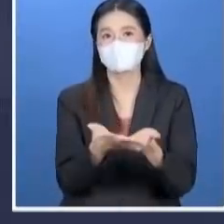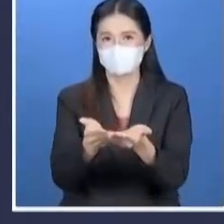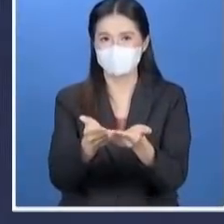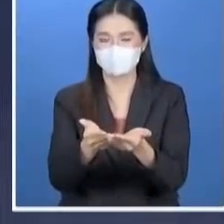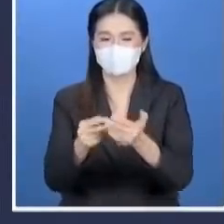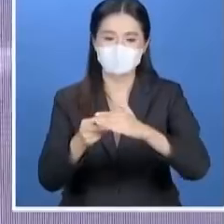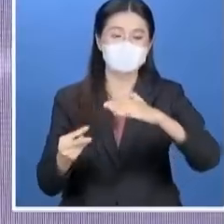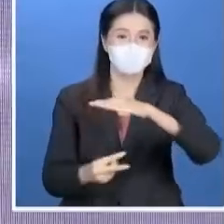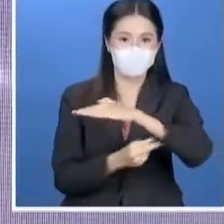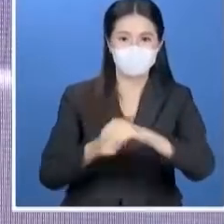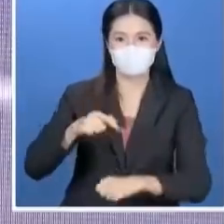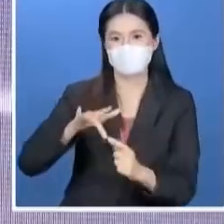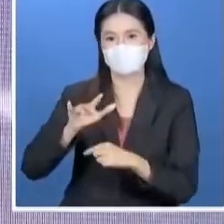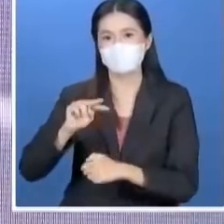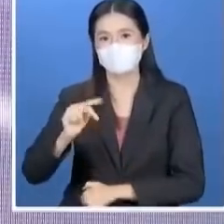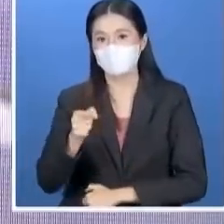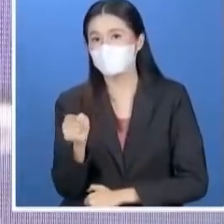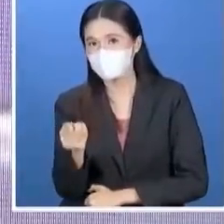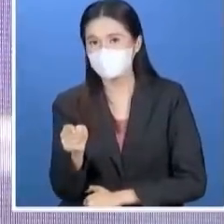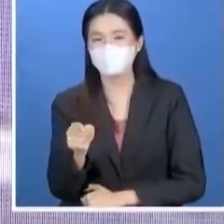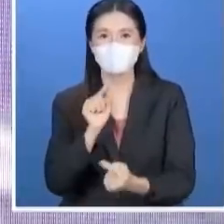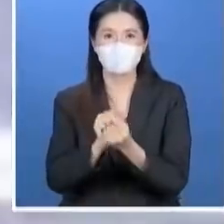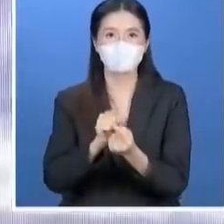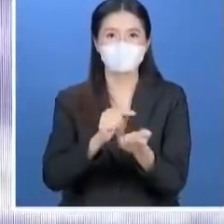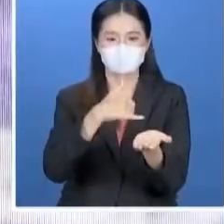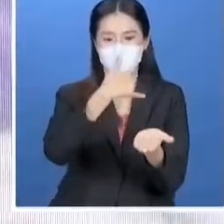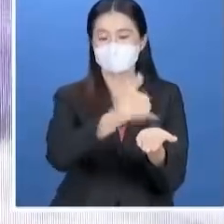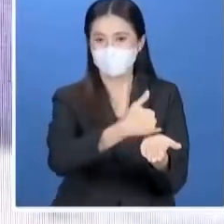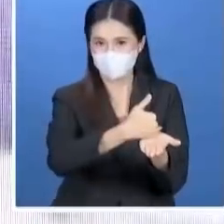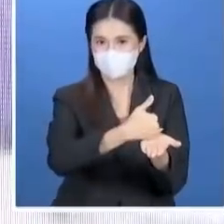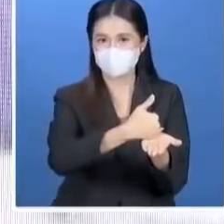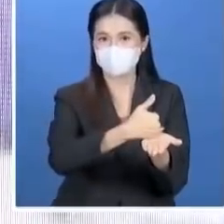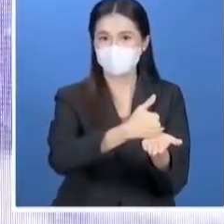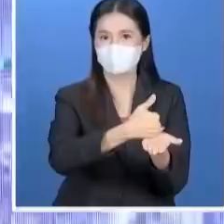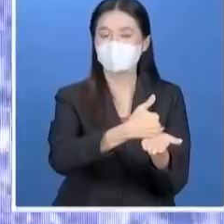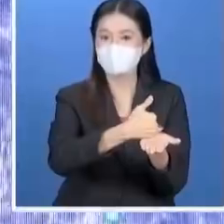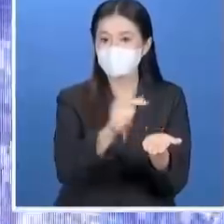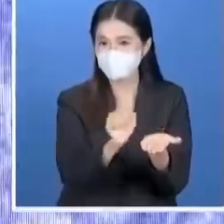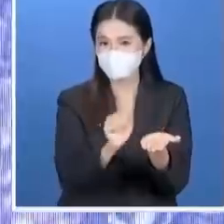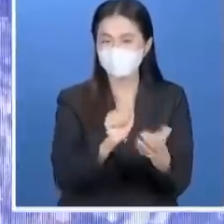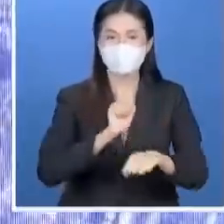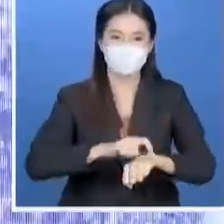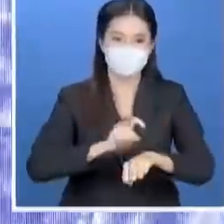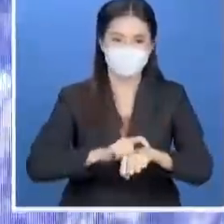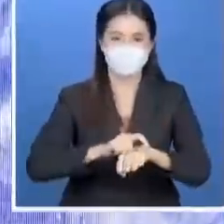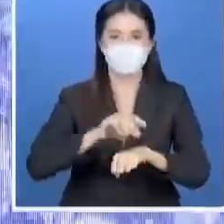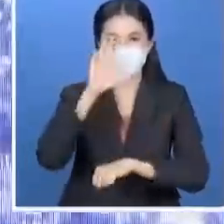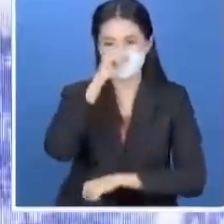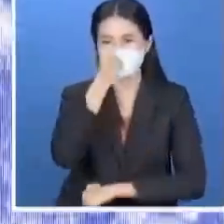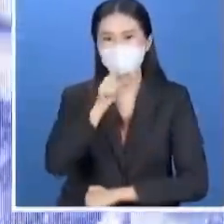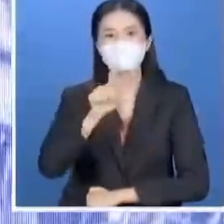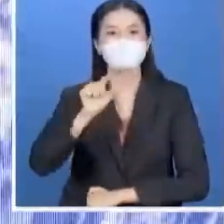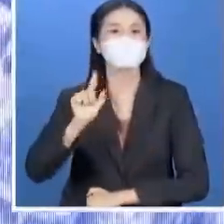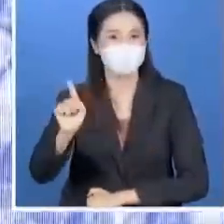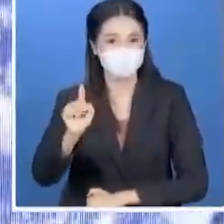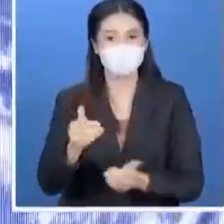สะพานซังฮีโดยภาพนี้จะปรากฏภาพของแซนดี้ยังนั่งอยู่บริเวณท้ายเรือจากนั้นเวลา